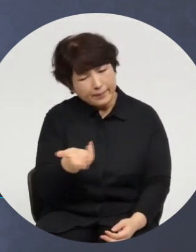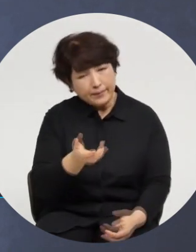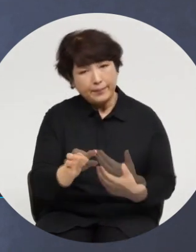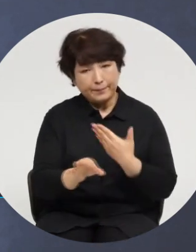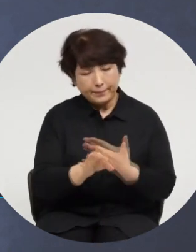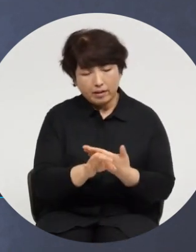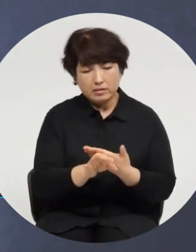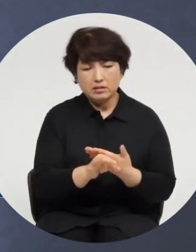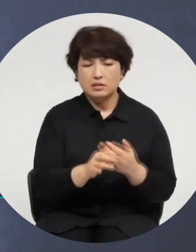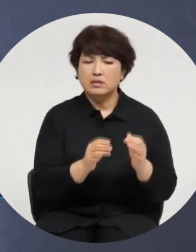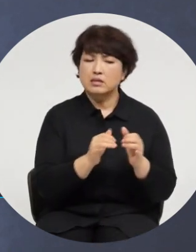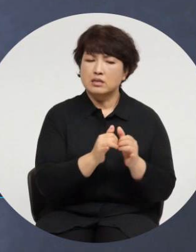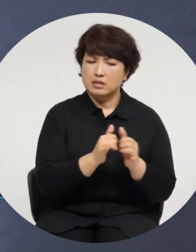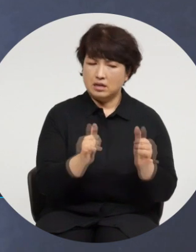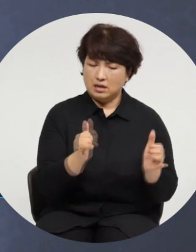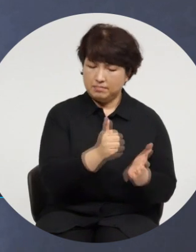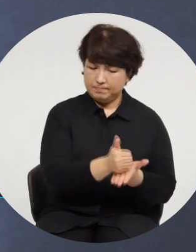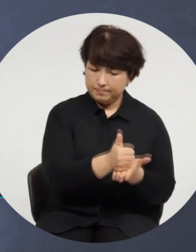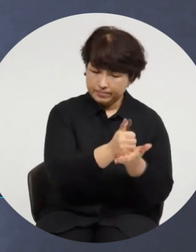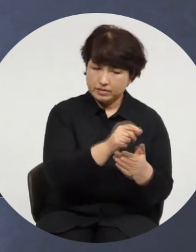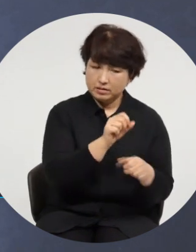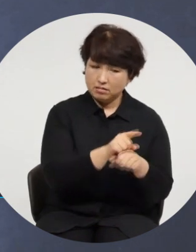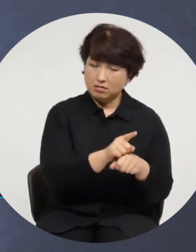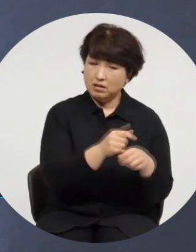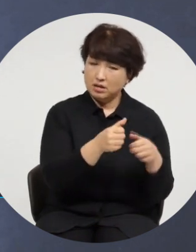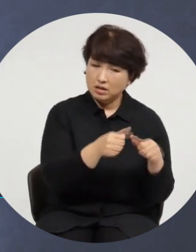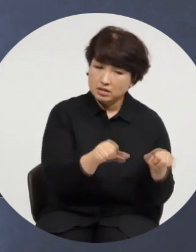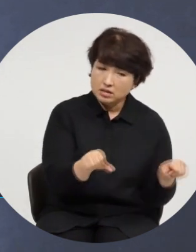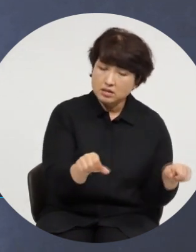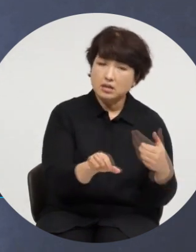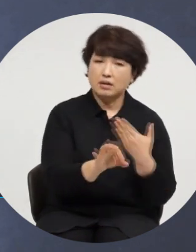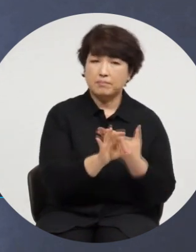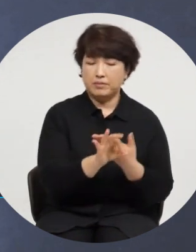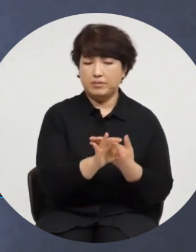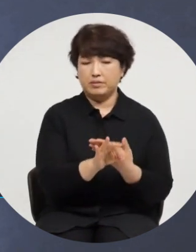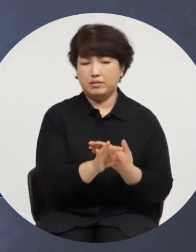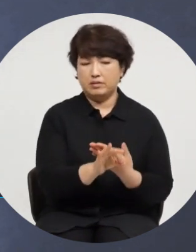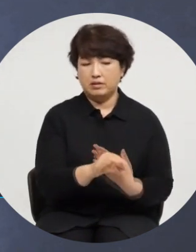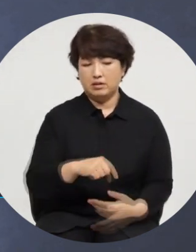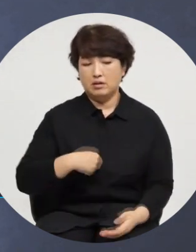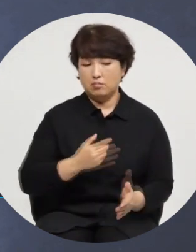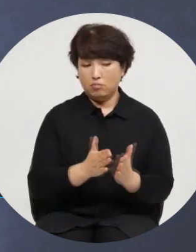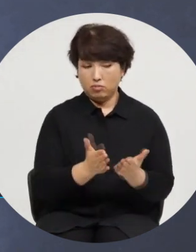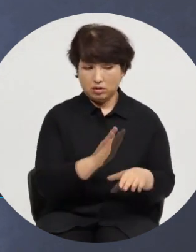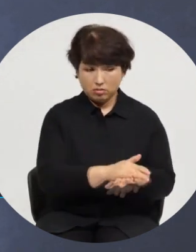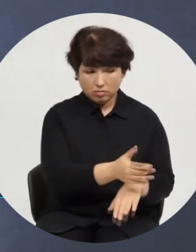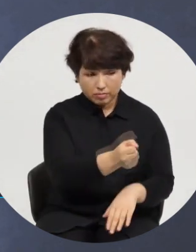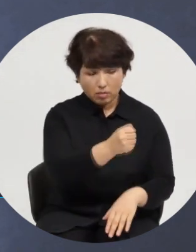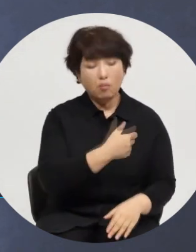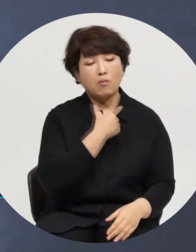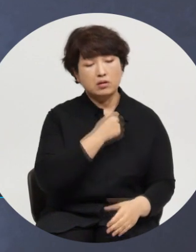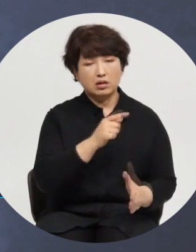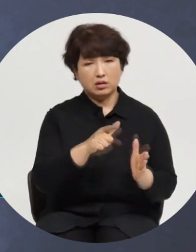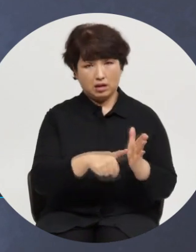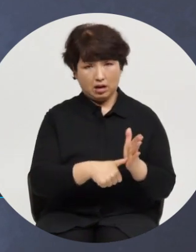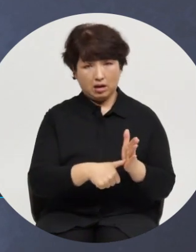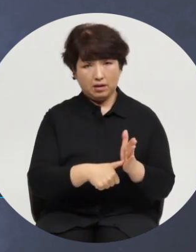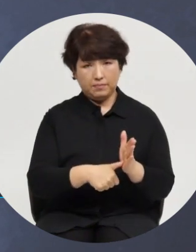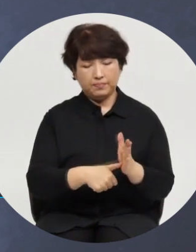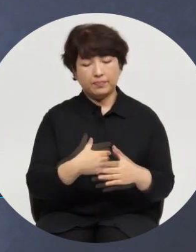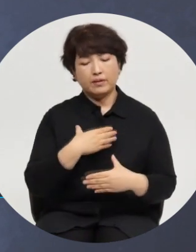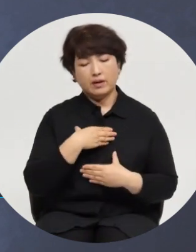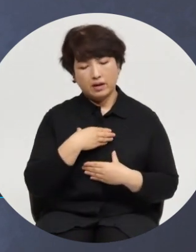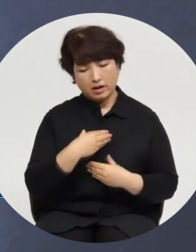오래 끄는 것은 인간의 존엄성을 해친다 그럴 때는 본인이 원하면 할 약사를 할 수도